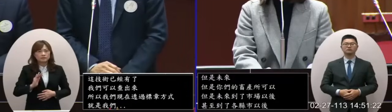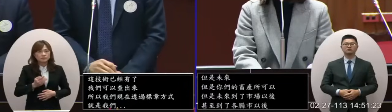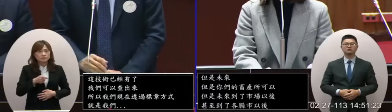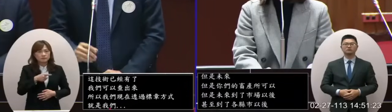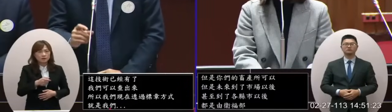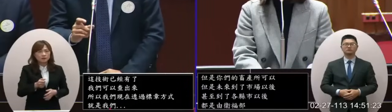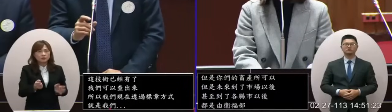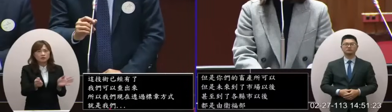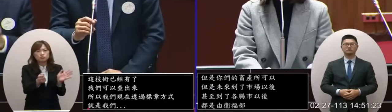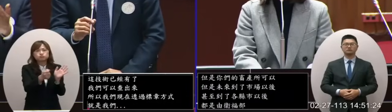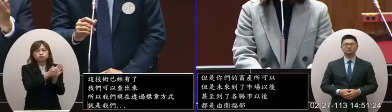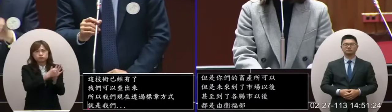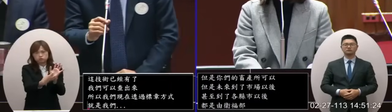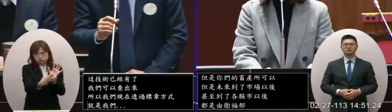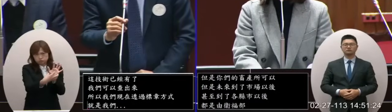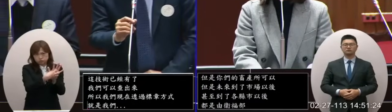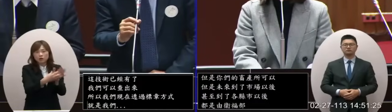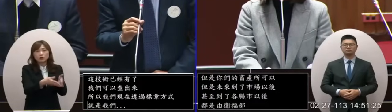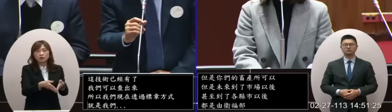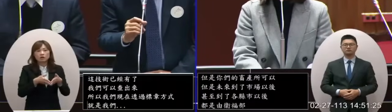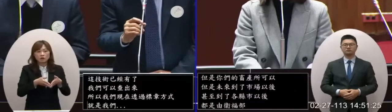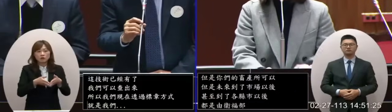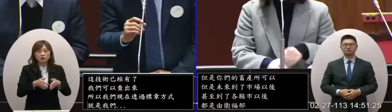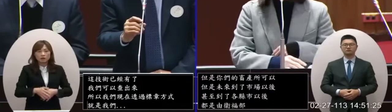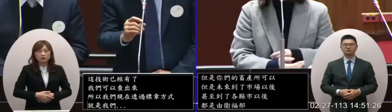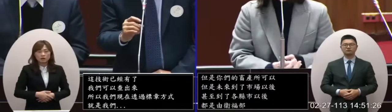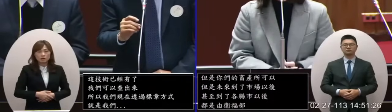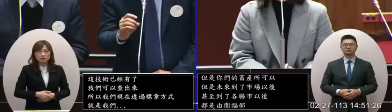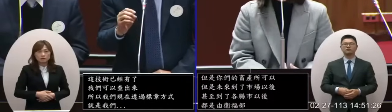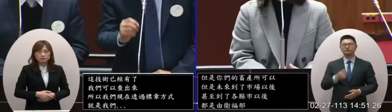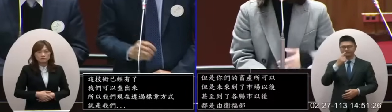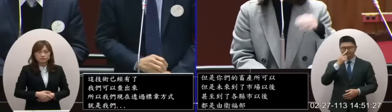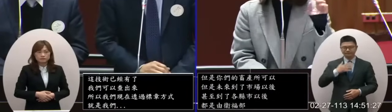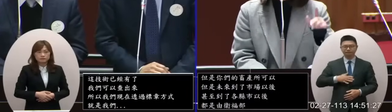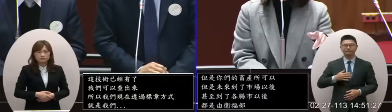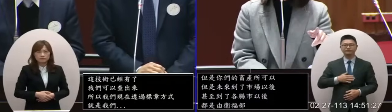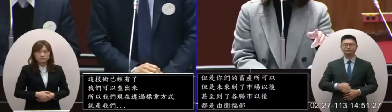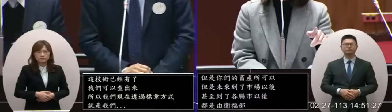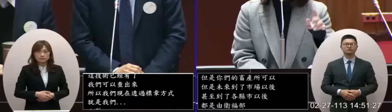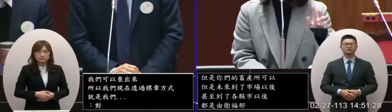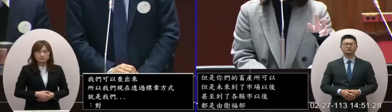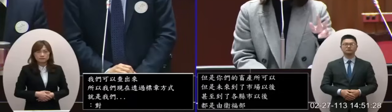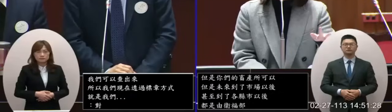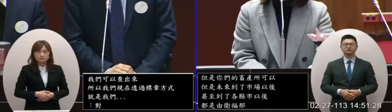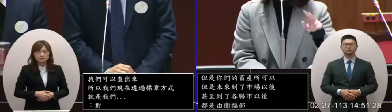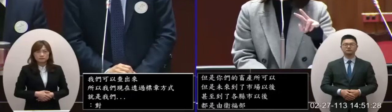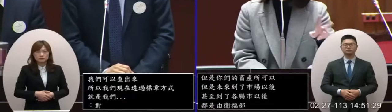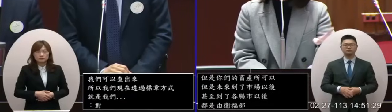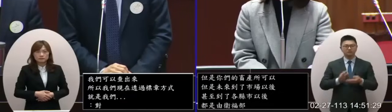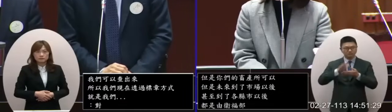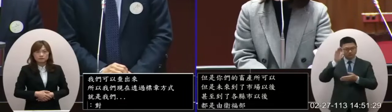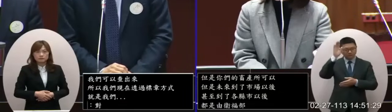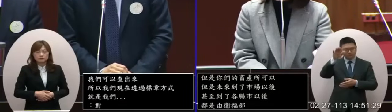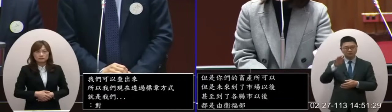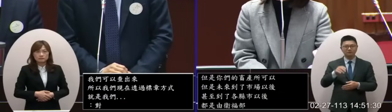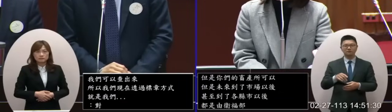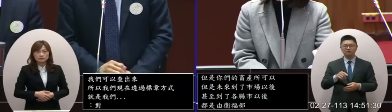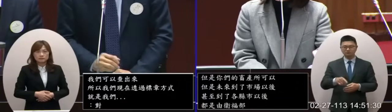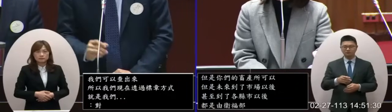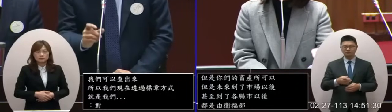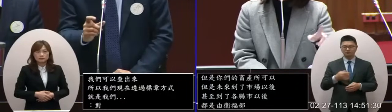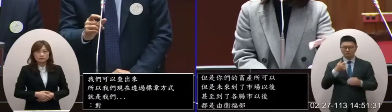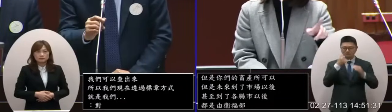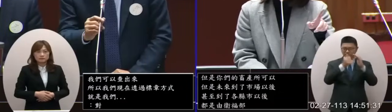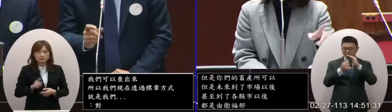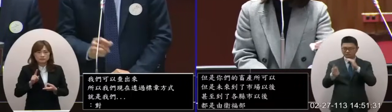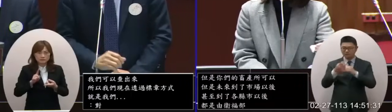示了， 对啊， 从进来开始， 标签啊， 我跟 标一系列， 我知道，可是未来到时候也会有稽核的动作